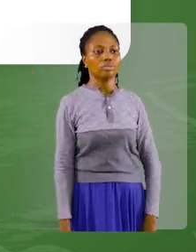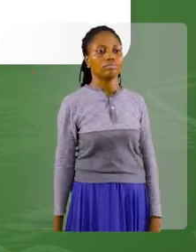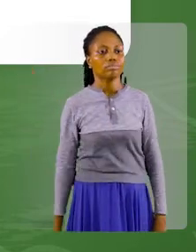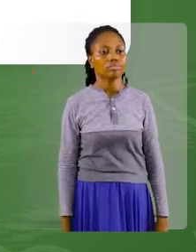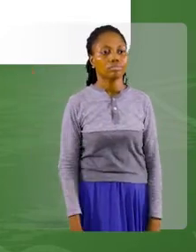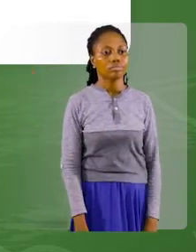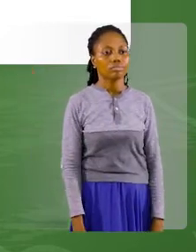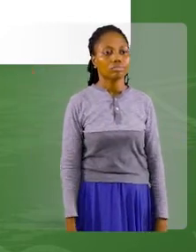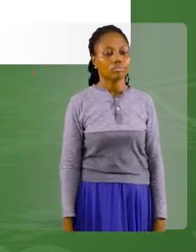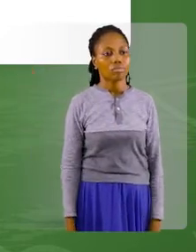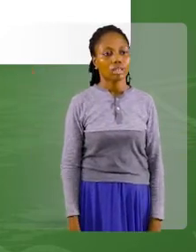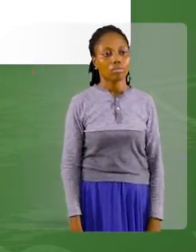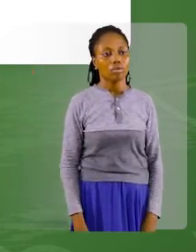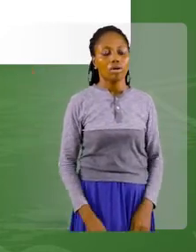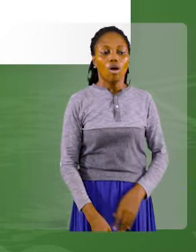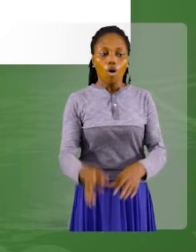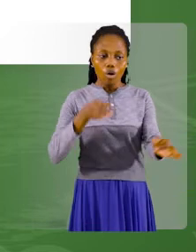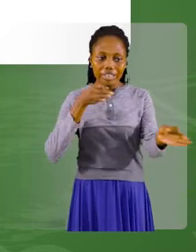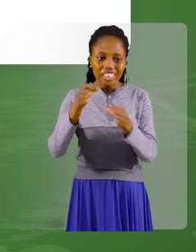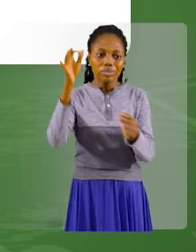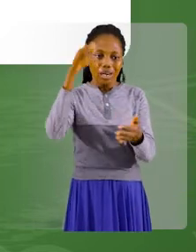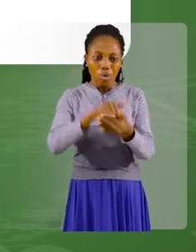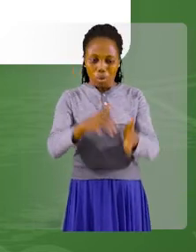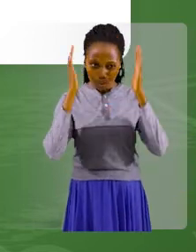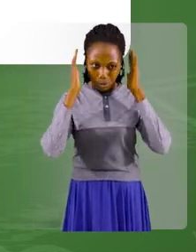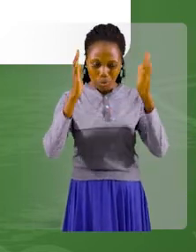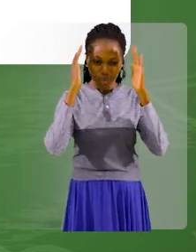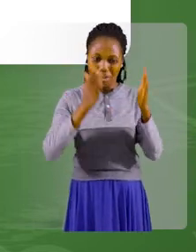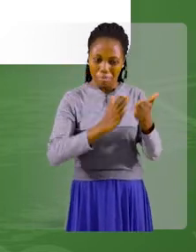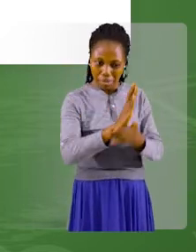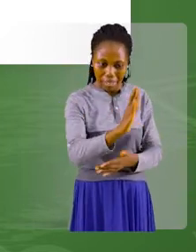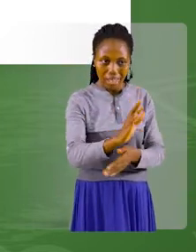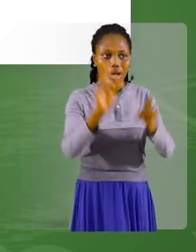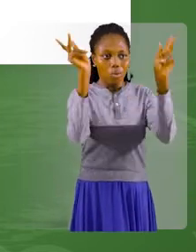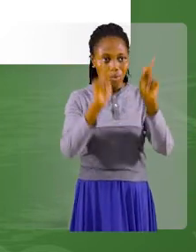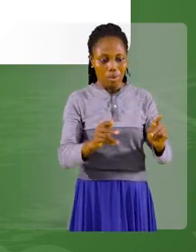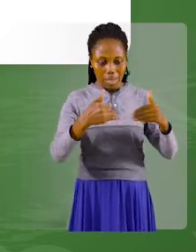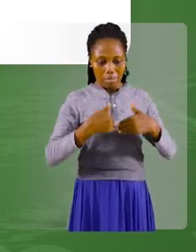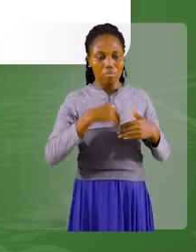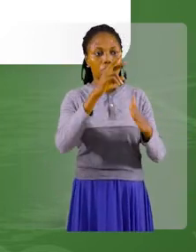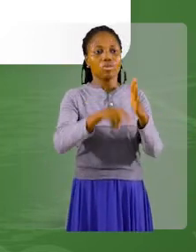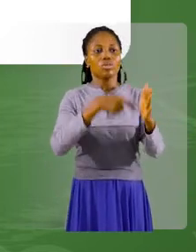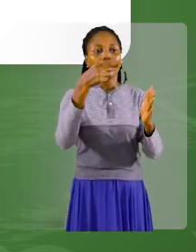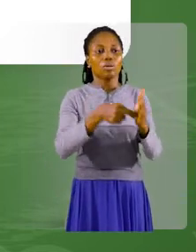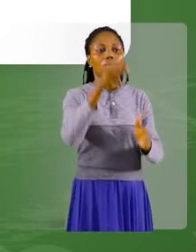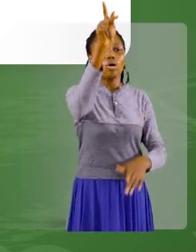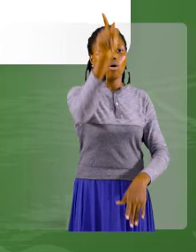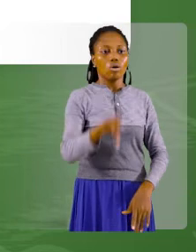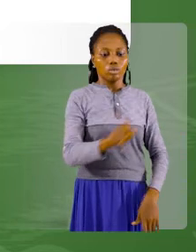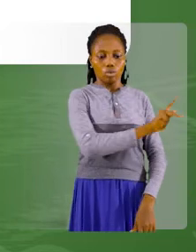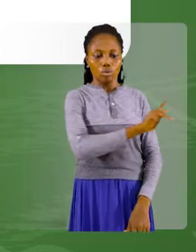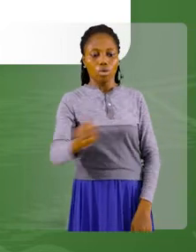0. Nous reprenons la propriété. Le plan est muni d'un repère